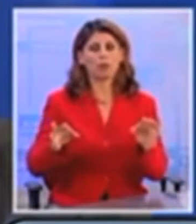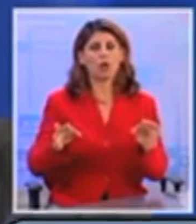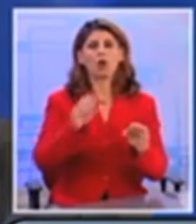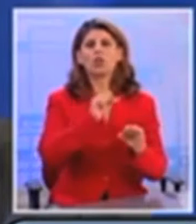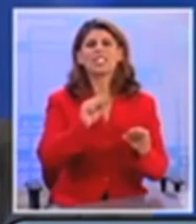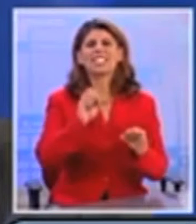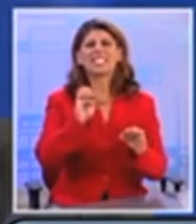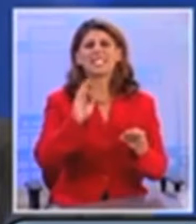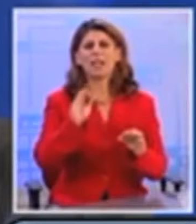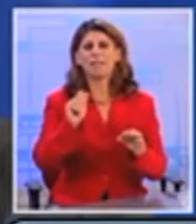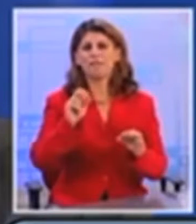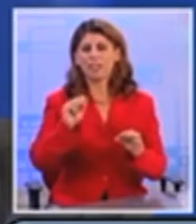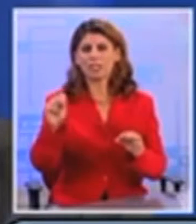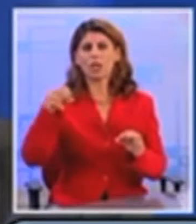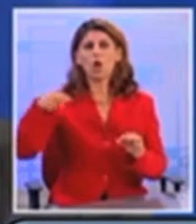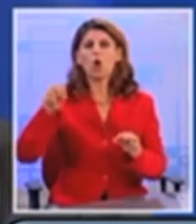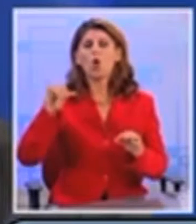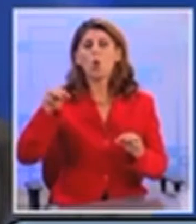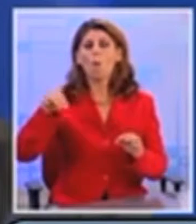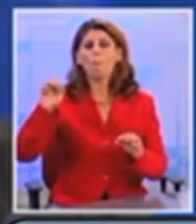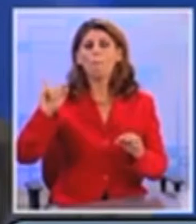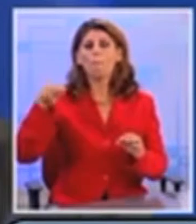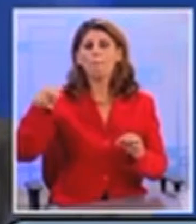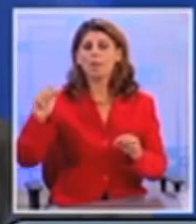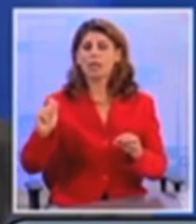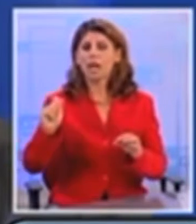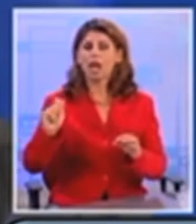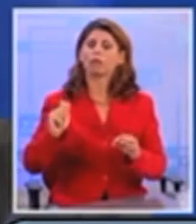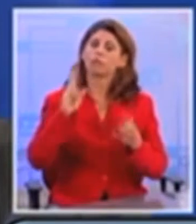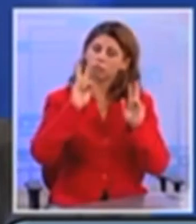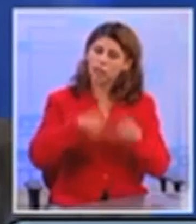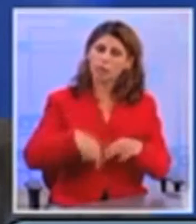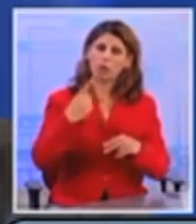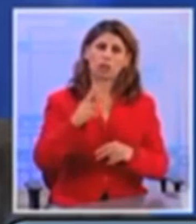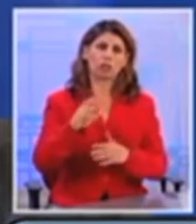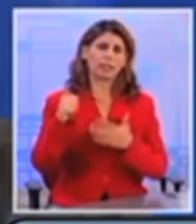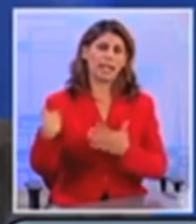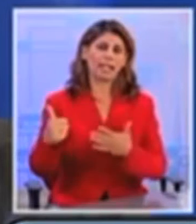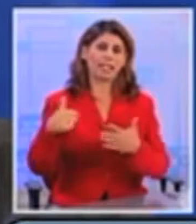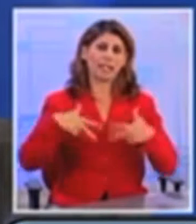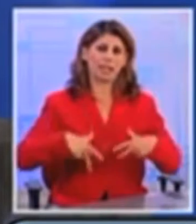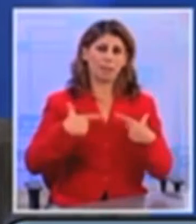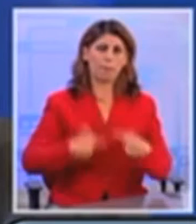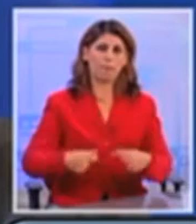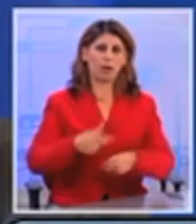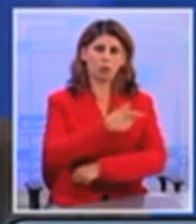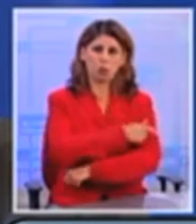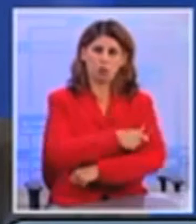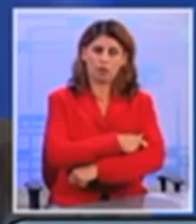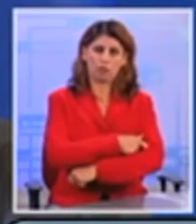a été approuvée par 136 pays membres des Nations Unies, rejetée par 6 pays et